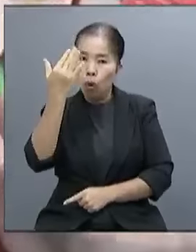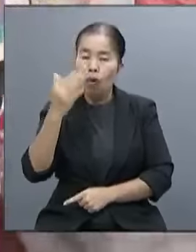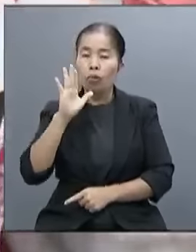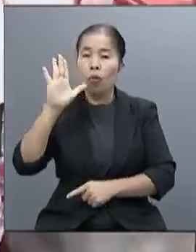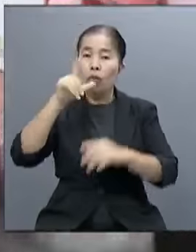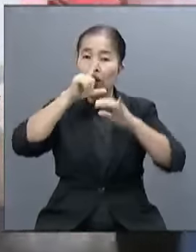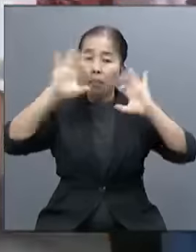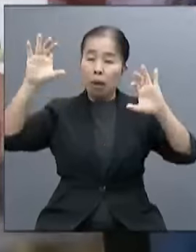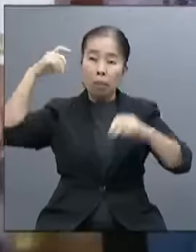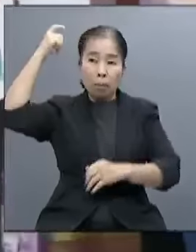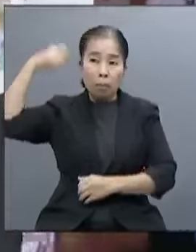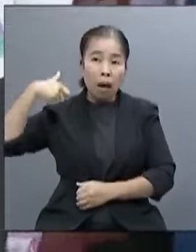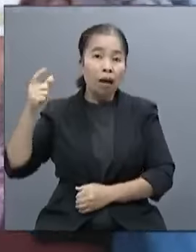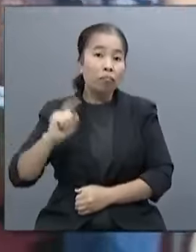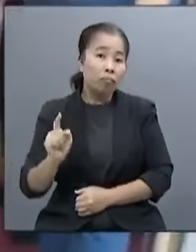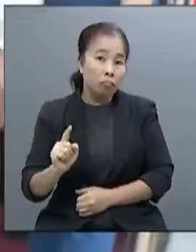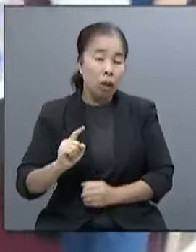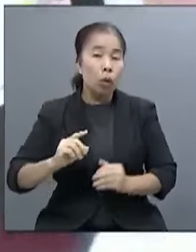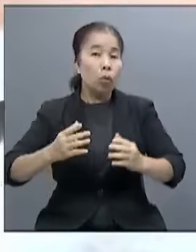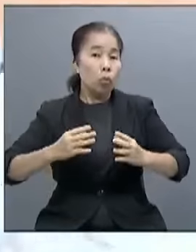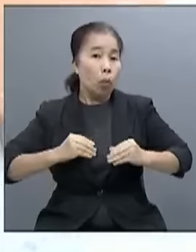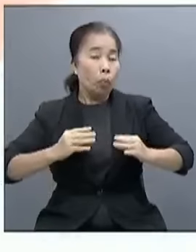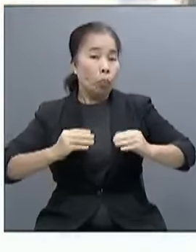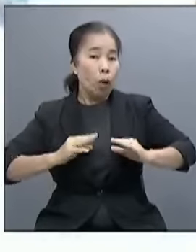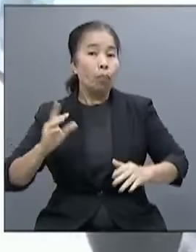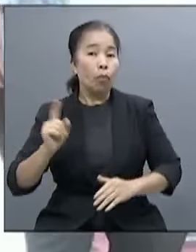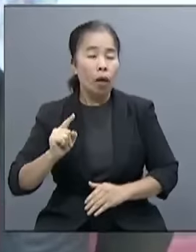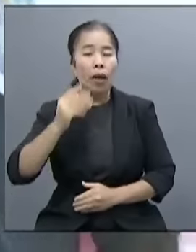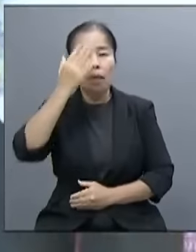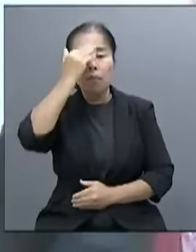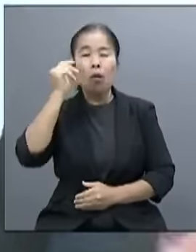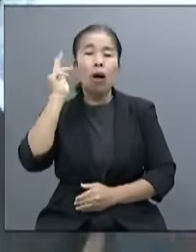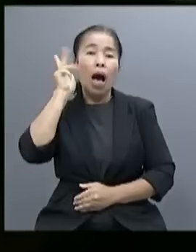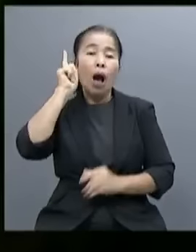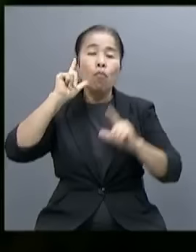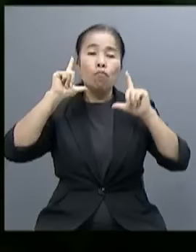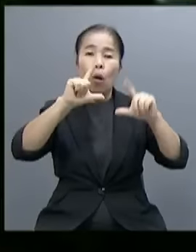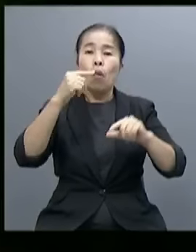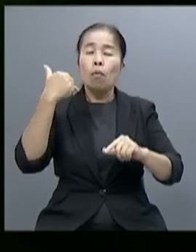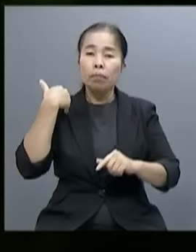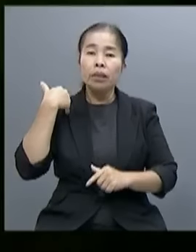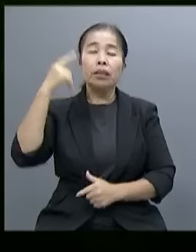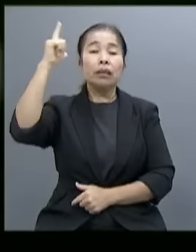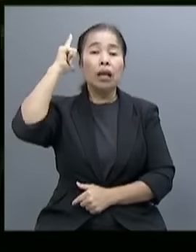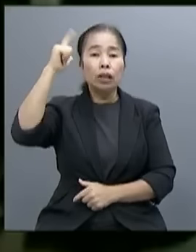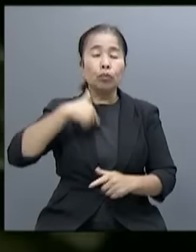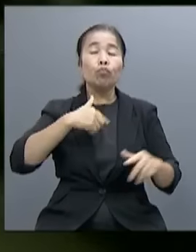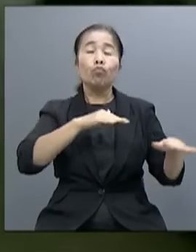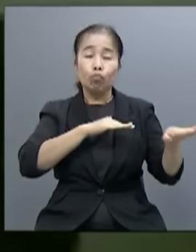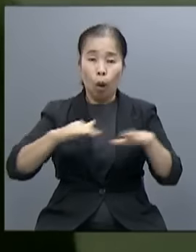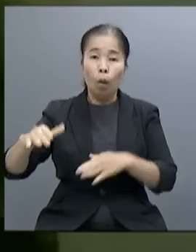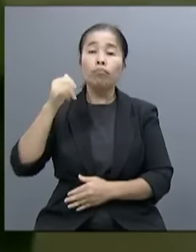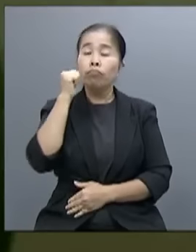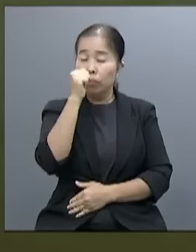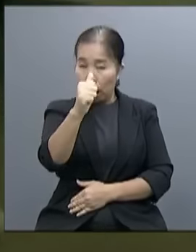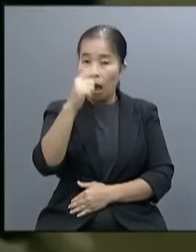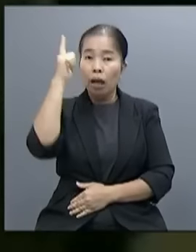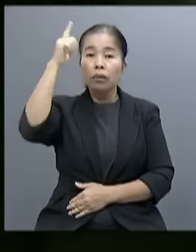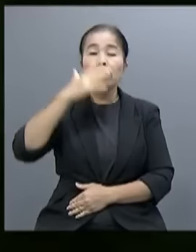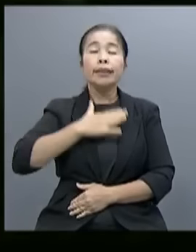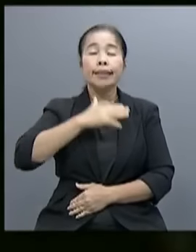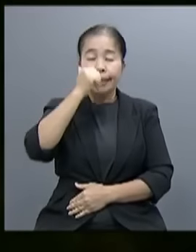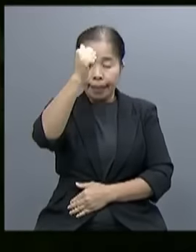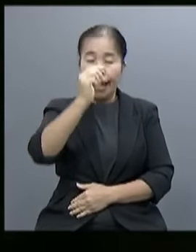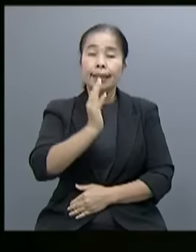มาด้วยเหมือนกันนะว่าจะตอบรับอย่างไรโดยเฉพาะกระแสข่าวที่บอกคุณทักษิณเนี่ยพร้อมจะเป็นตัวกลางเมดิเอเตอร์นะ